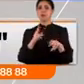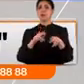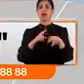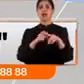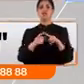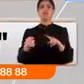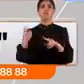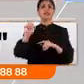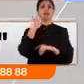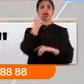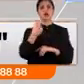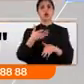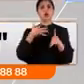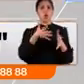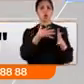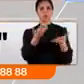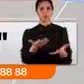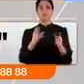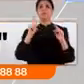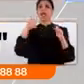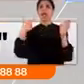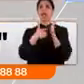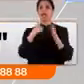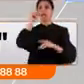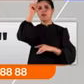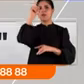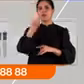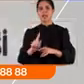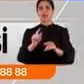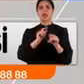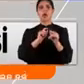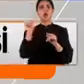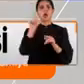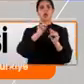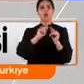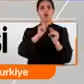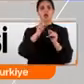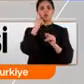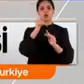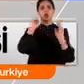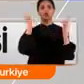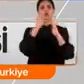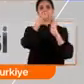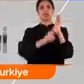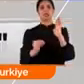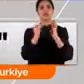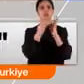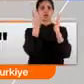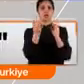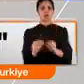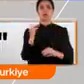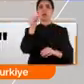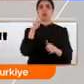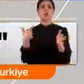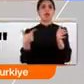üretimdir. Hedefimiz de dünyanın ilk 10 ekonomisi içine girmektir. Üstelik bu hedefe